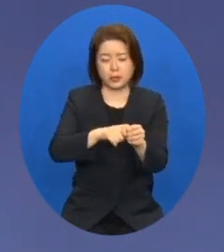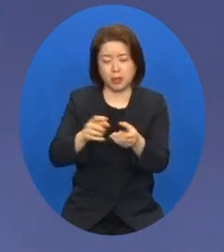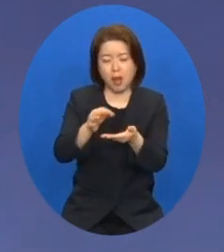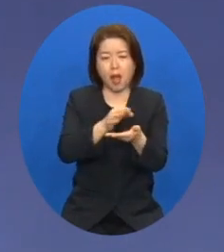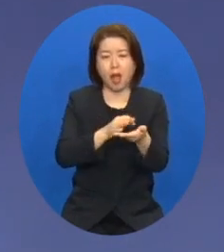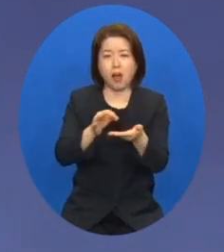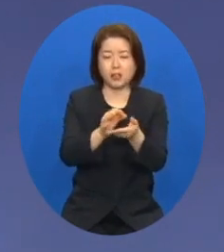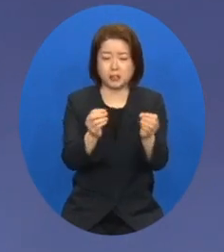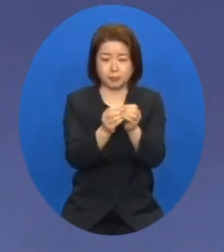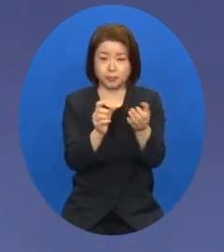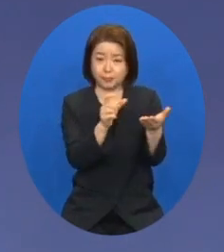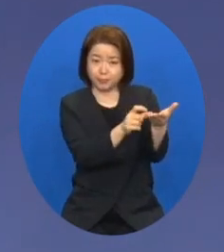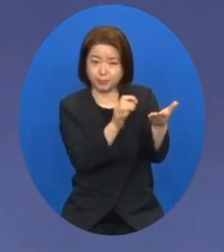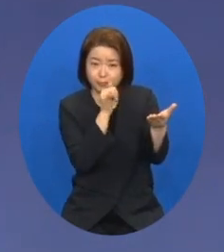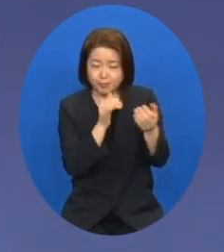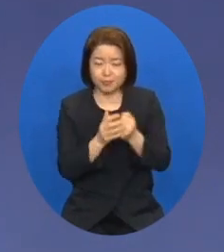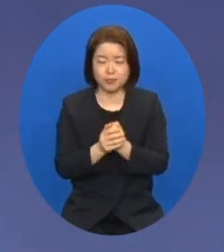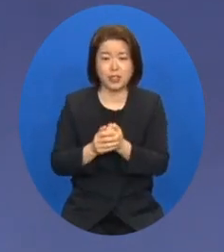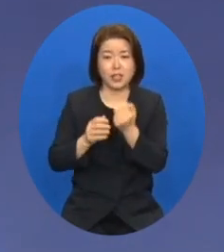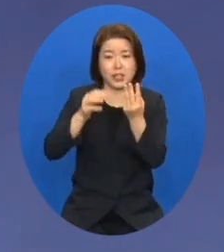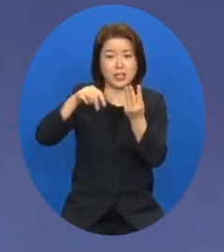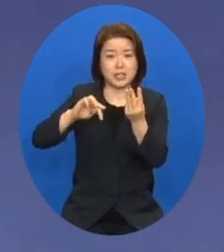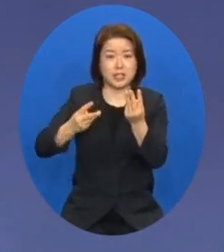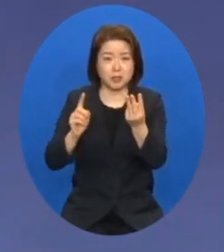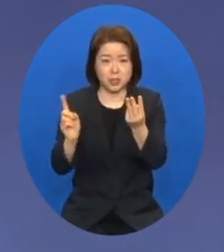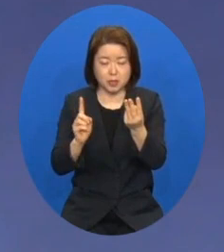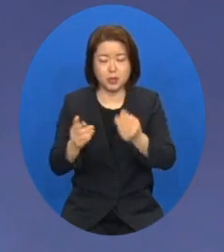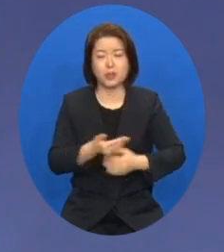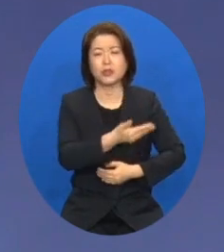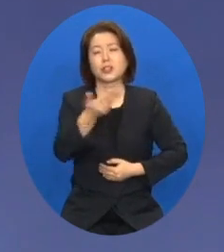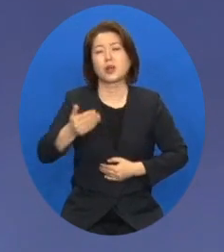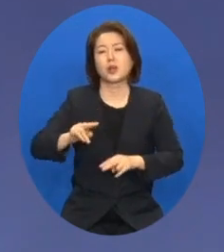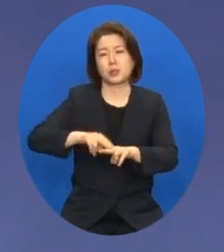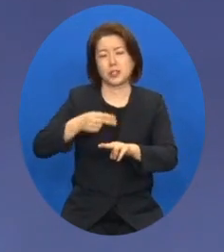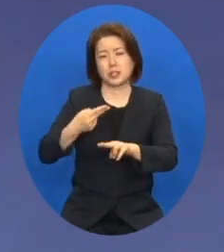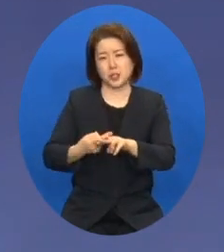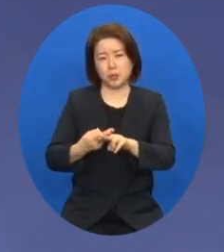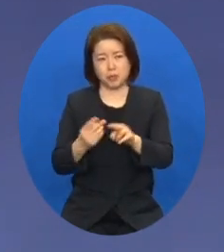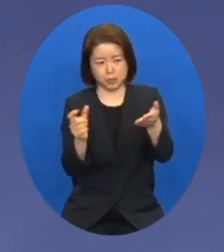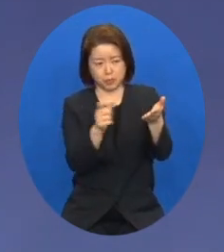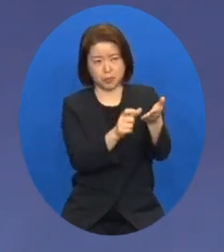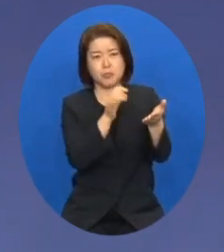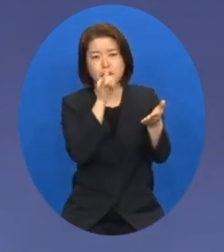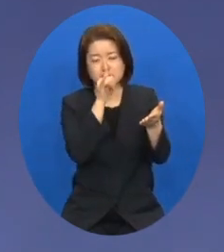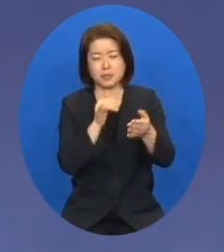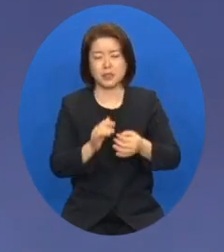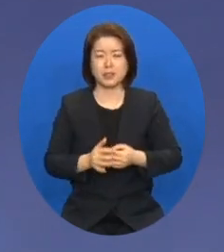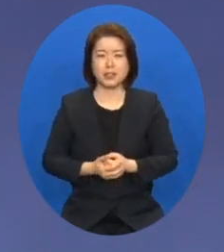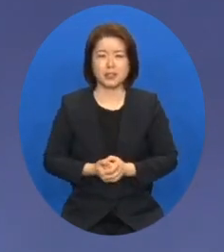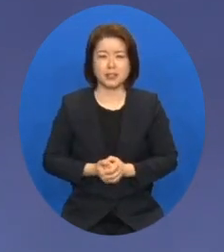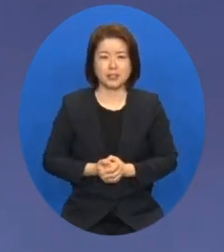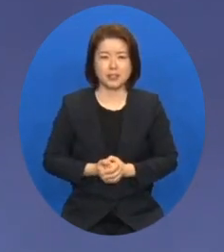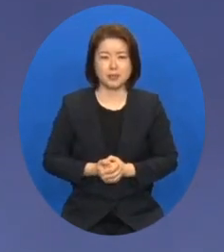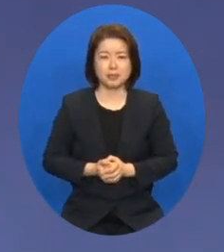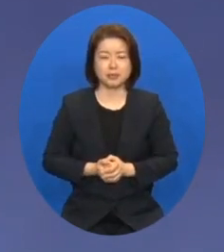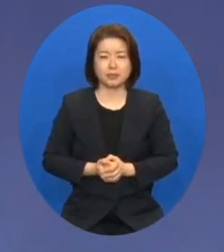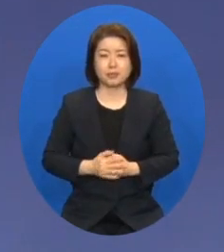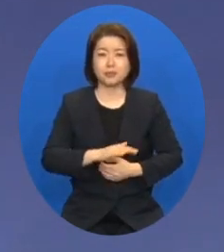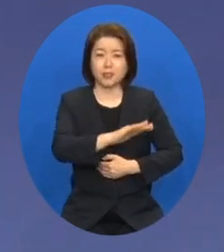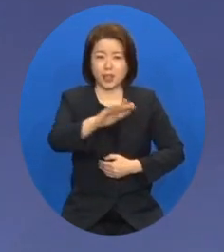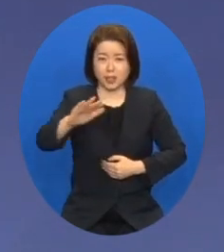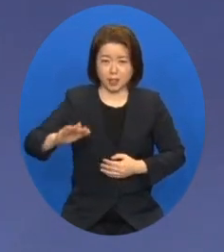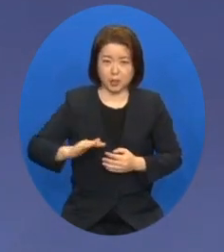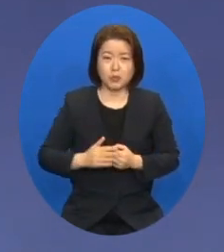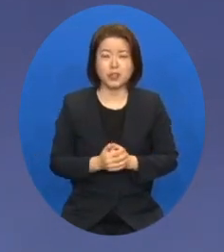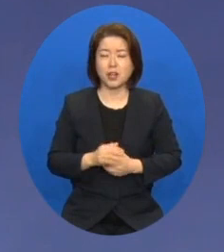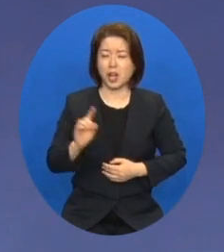했습니다 그리고 3절에서 는 여러분의 선물 이라고 그렇게 말을 했습니다 우리가